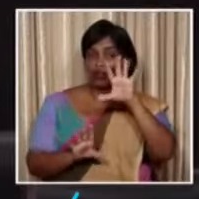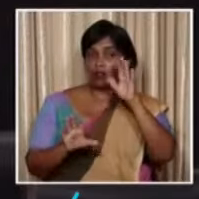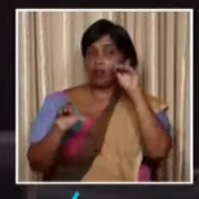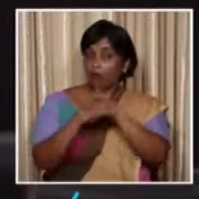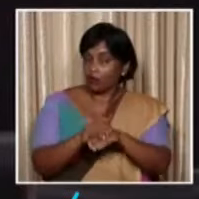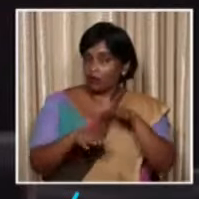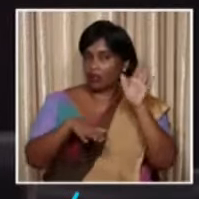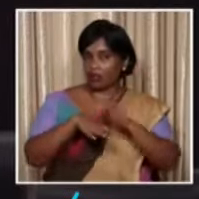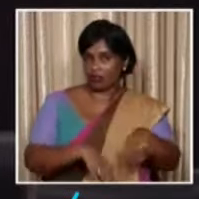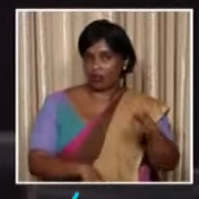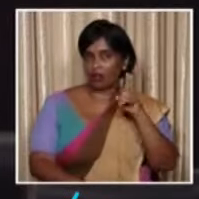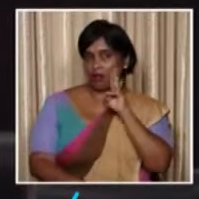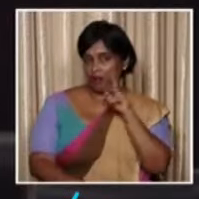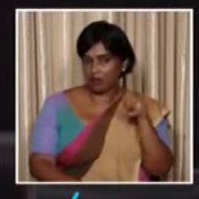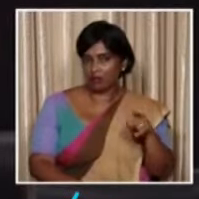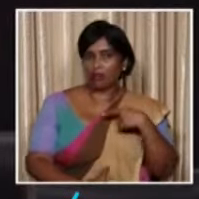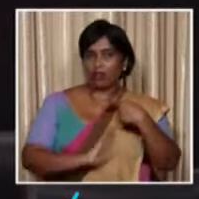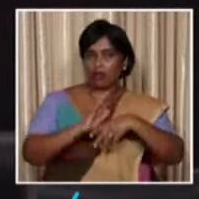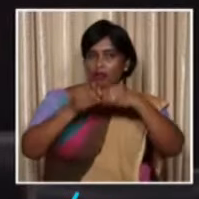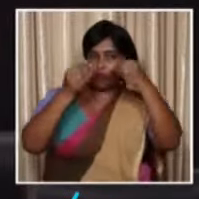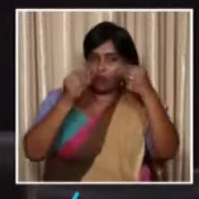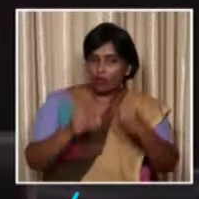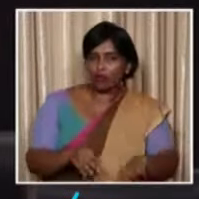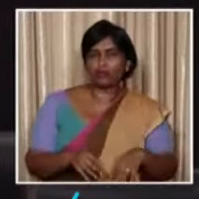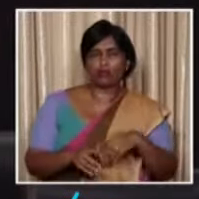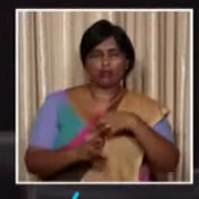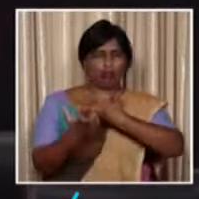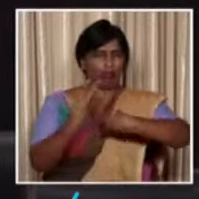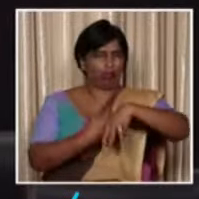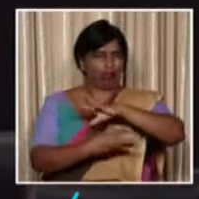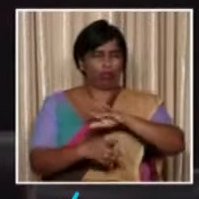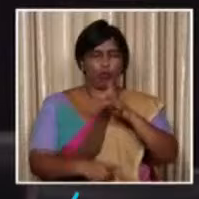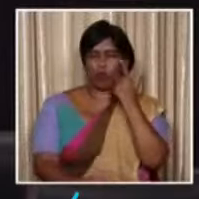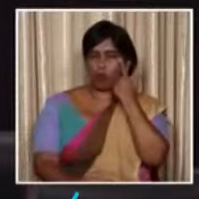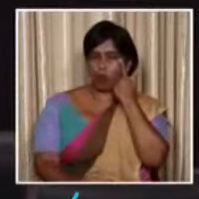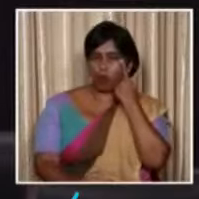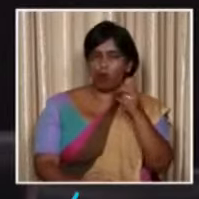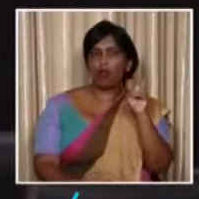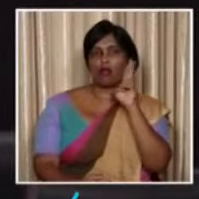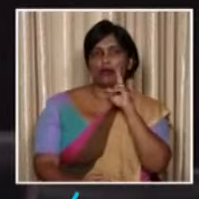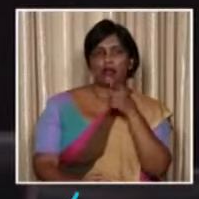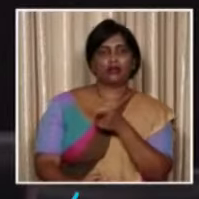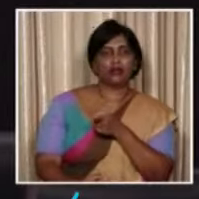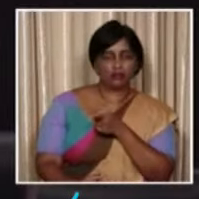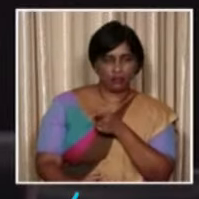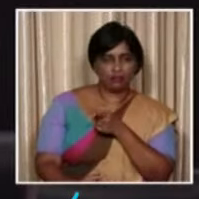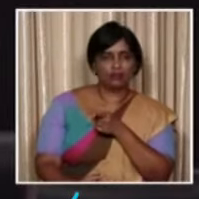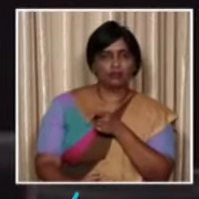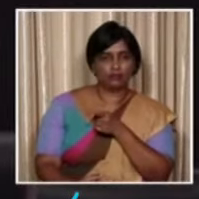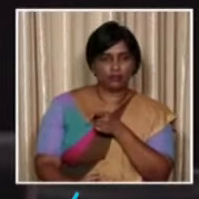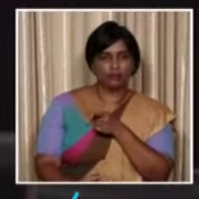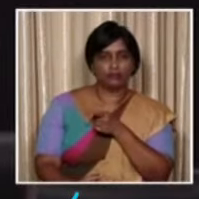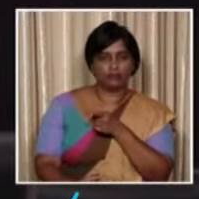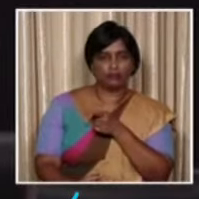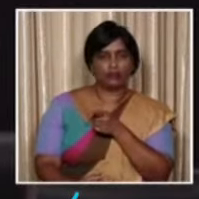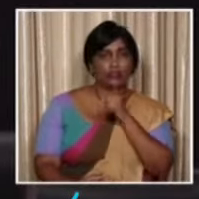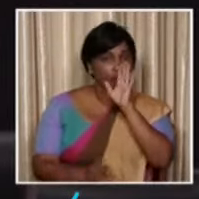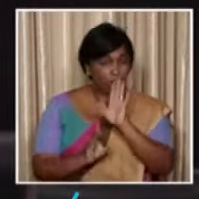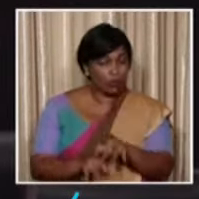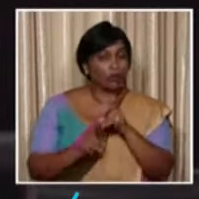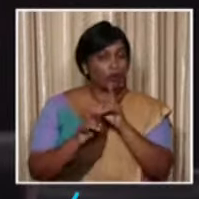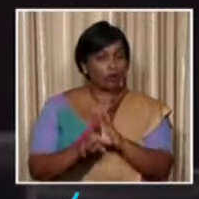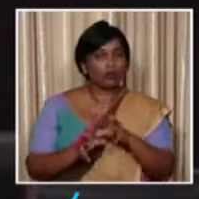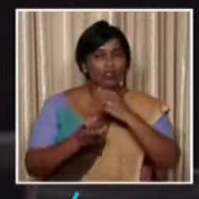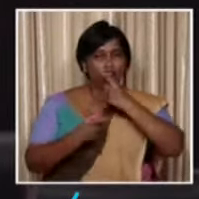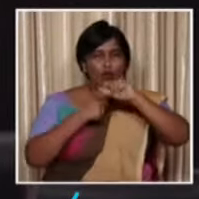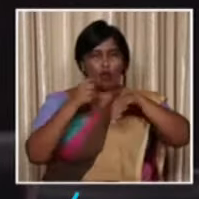තුමා එතකොට මේ රට වැටිච්ච නූල් බෝලේ හොඳටම දන්නේ රනිල් වික්‍රමසිංහ මහත්තයා එහෙමනම් මේක